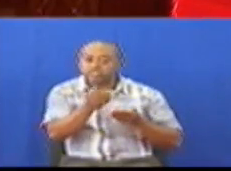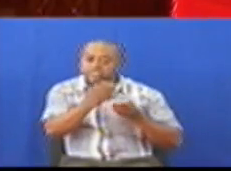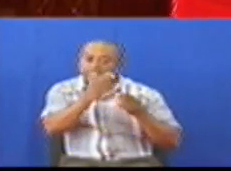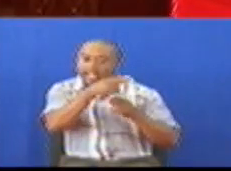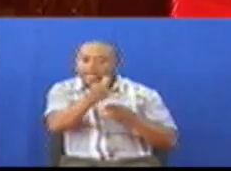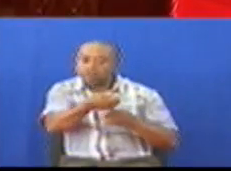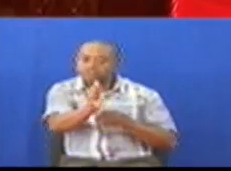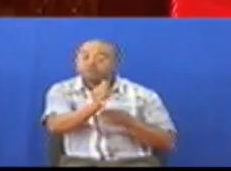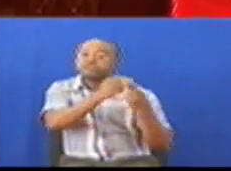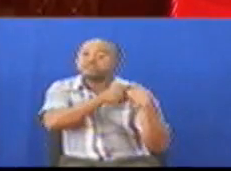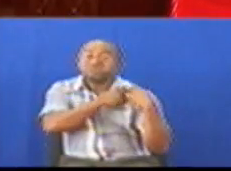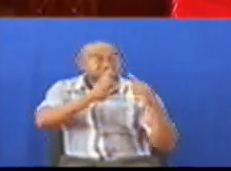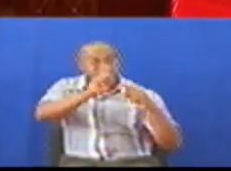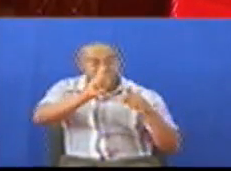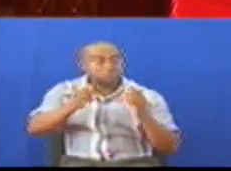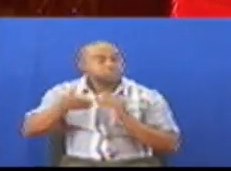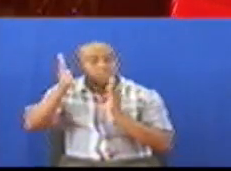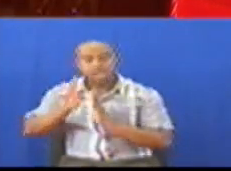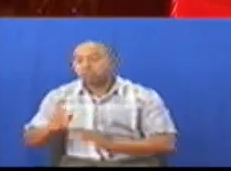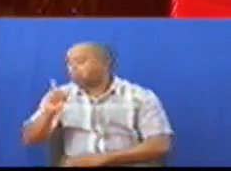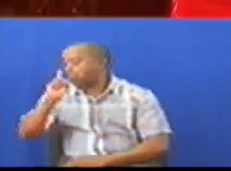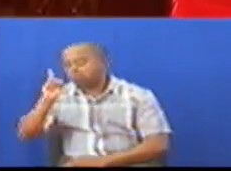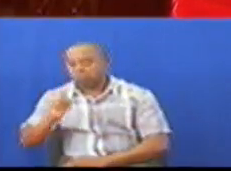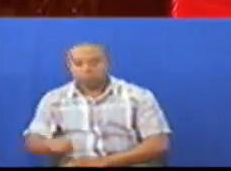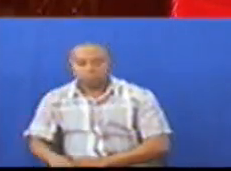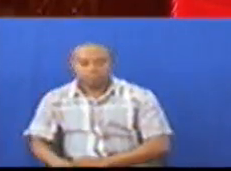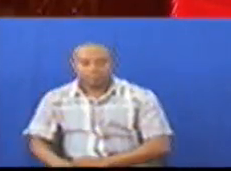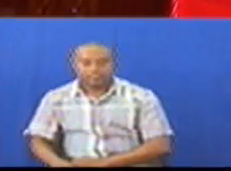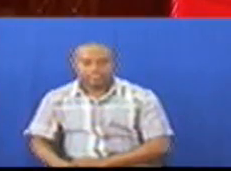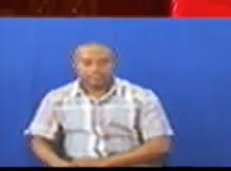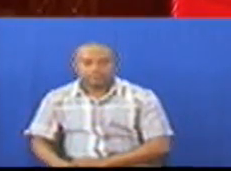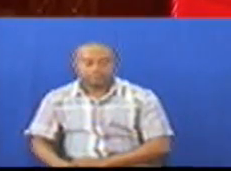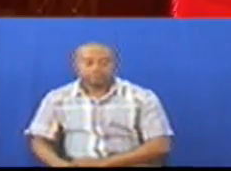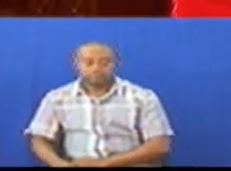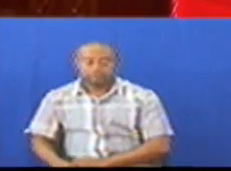kama ambavyo ilikuwa inafanywa miaka yote, na ziada au hitaji la fedha za serikali ipelekwe